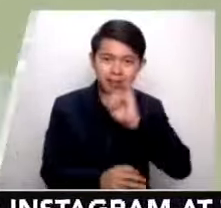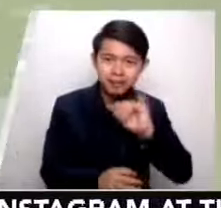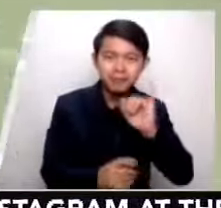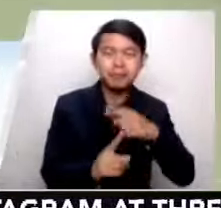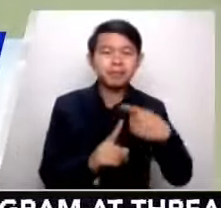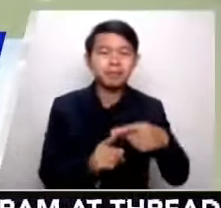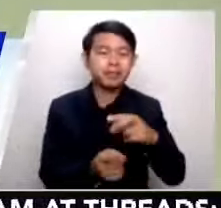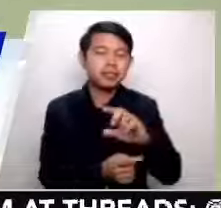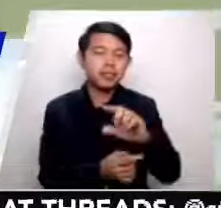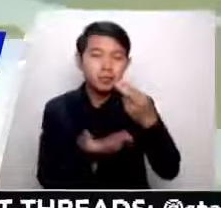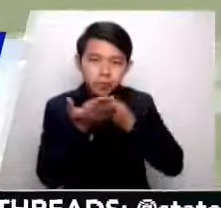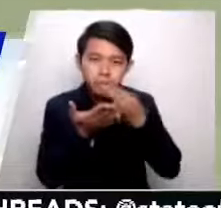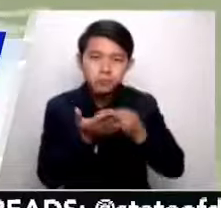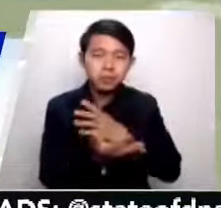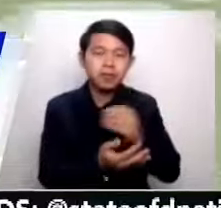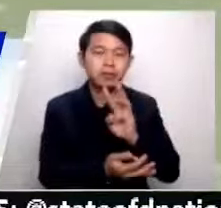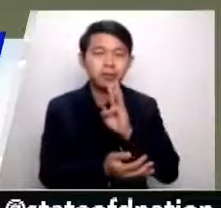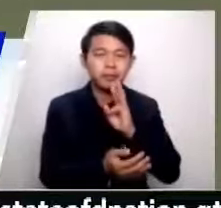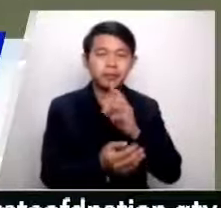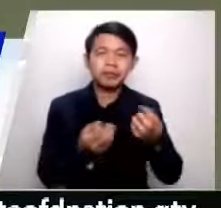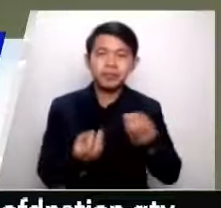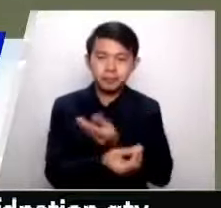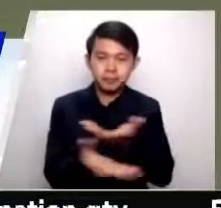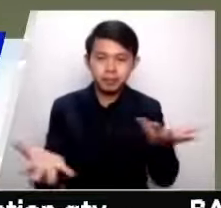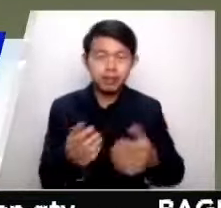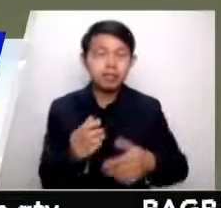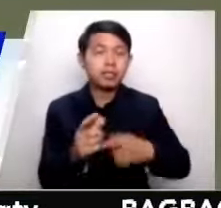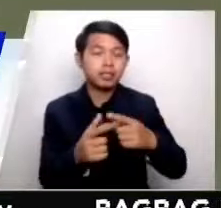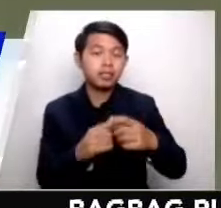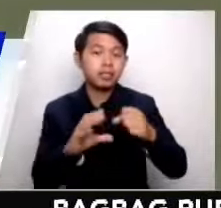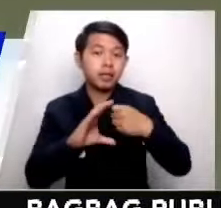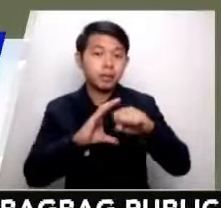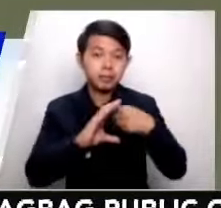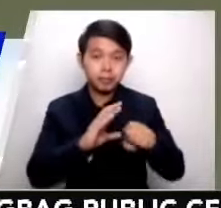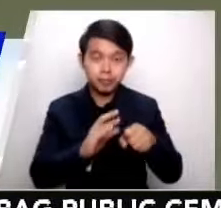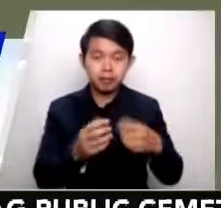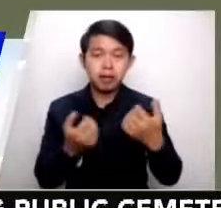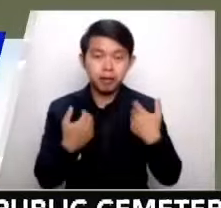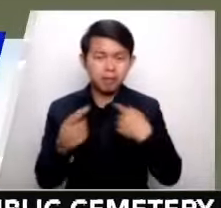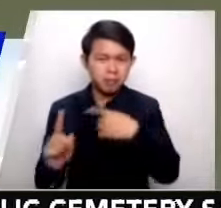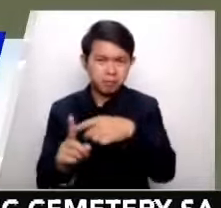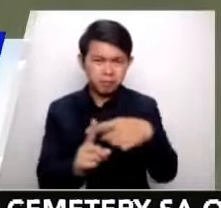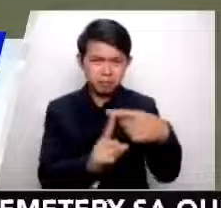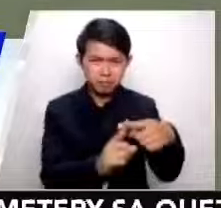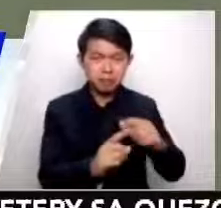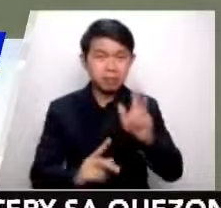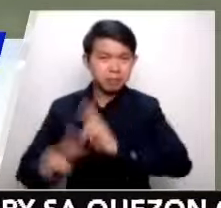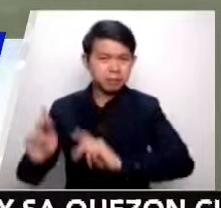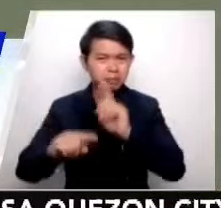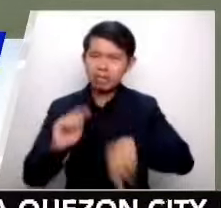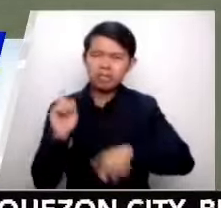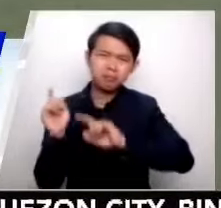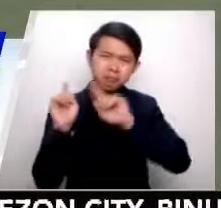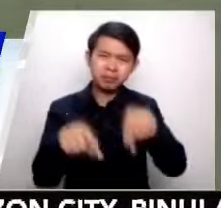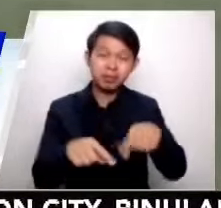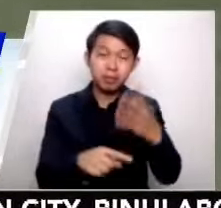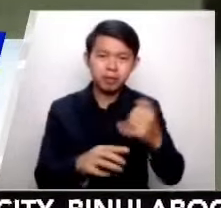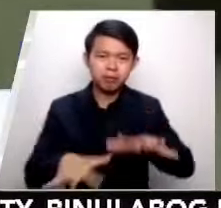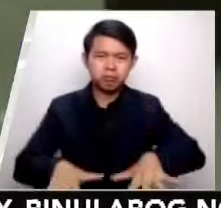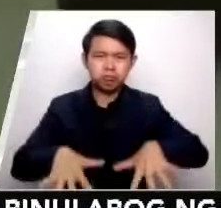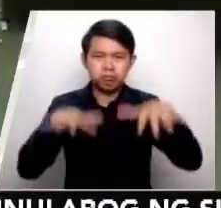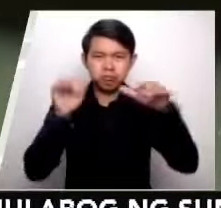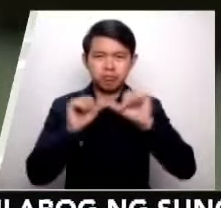naman ng Bagyong Christine sa Minalabac, Camarines Sur, hindi na nakarating sa mga puntod ng kanilang mga yumao dahil baha pa rin. June Veneracion,